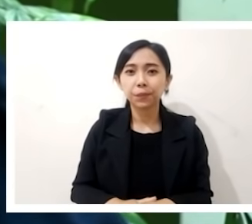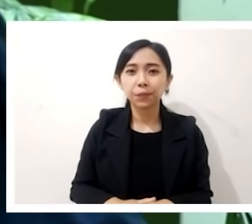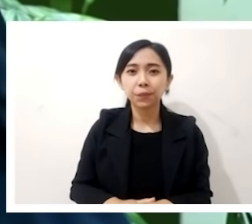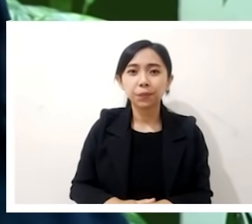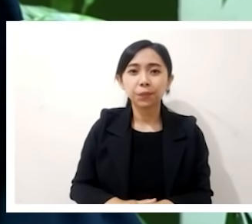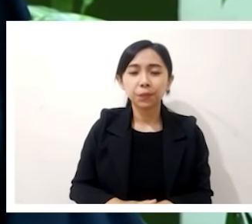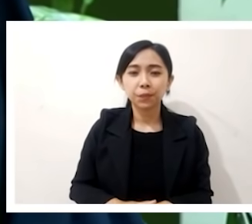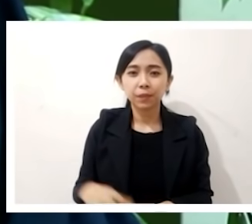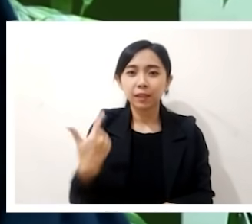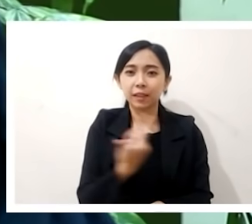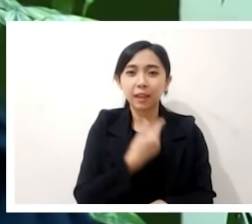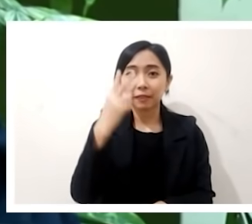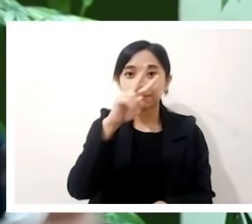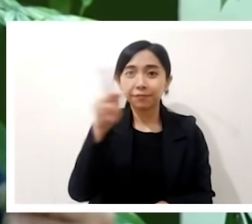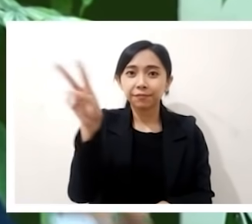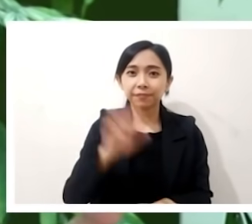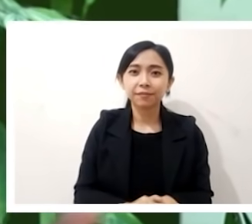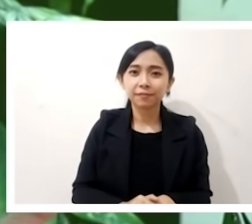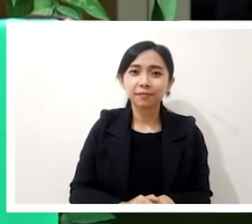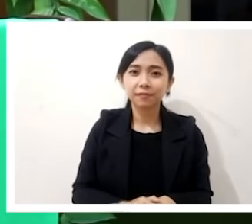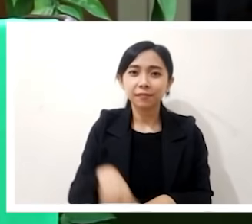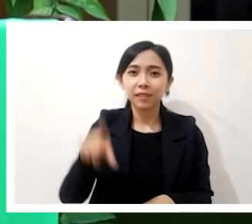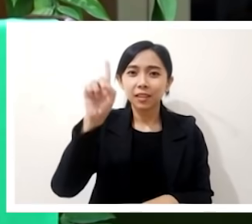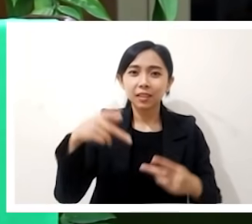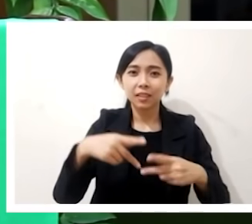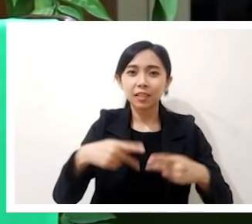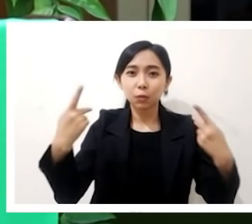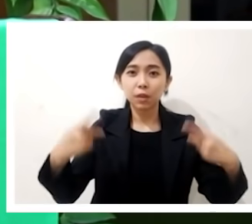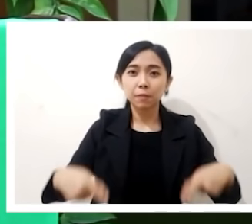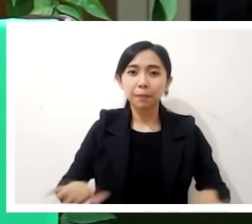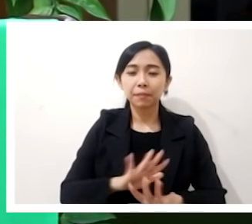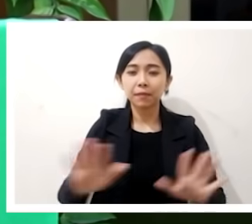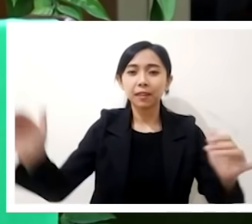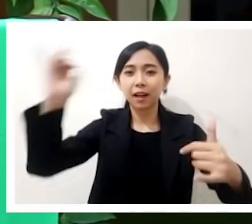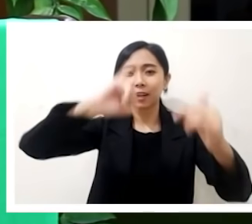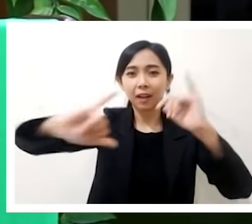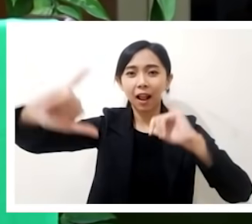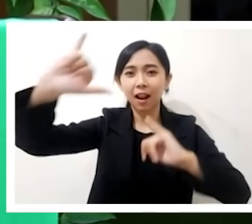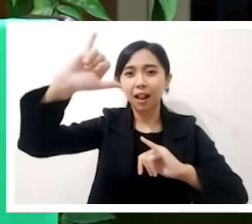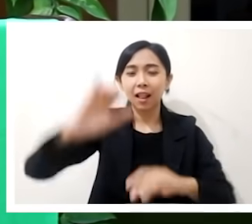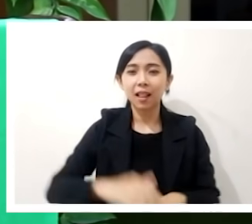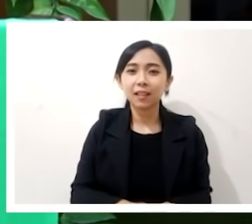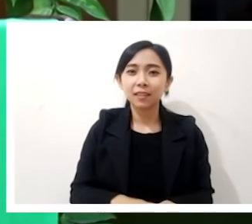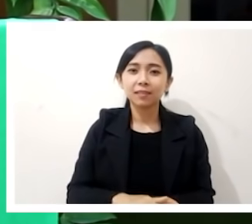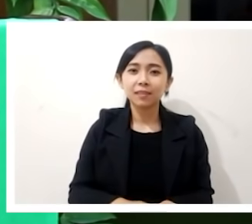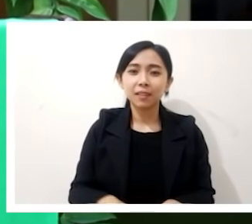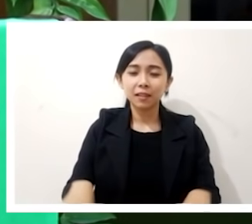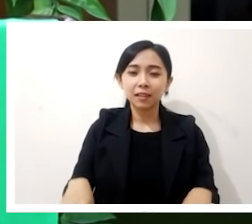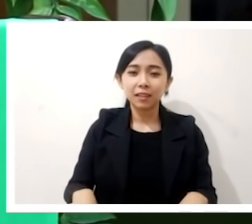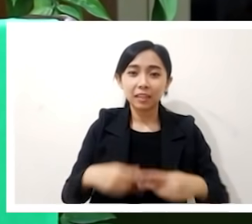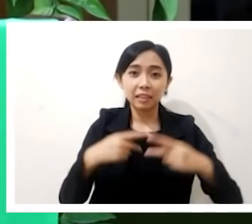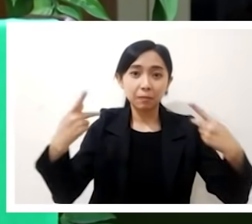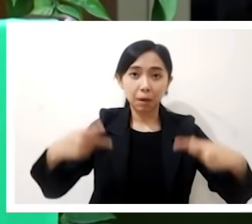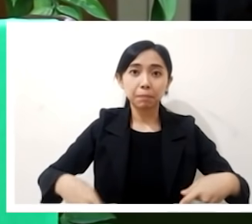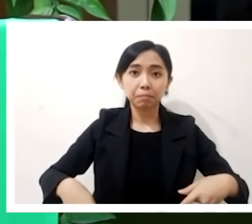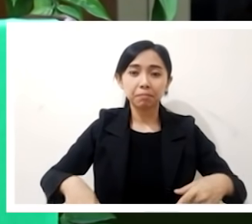Hal lain kita lihat, seorang imam tidak abadi. Ia tidak dapat menolak maut dan kematian. Sehingga